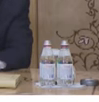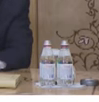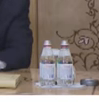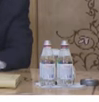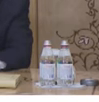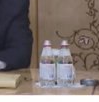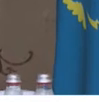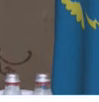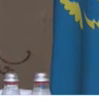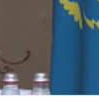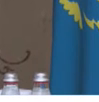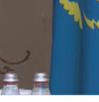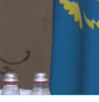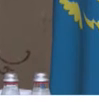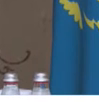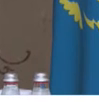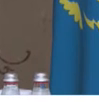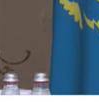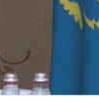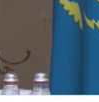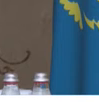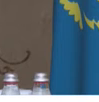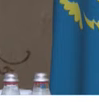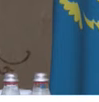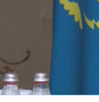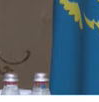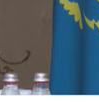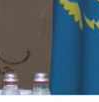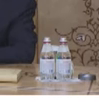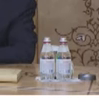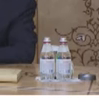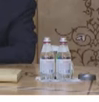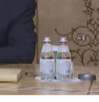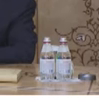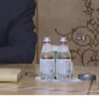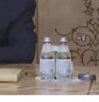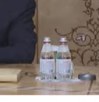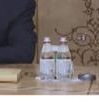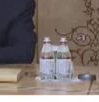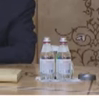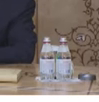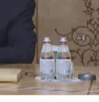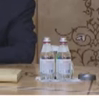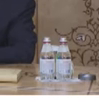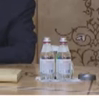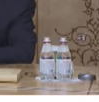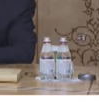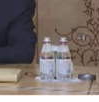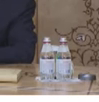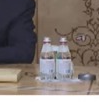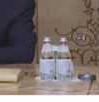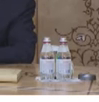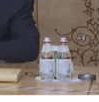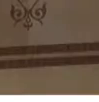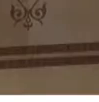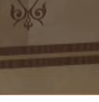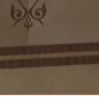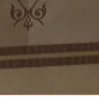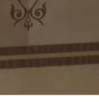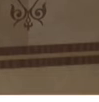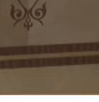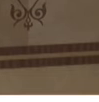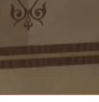негізгі бағыттары бойынша 125 іс-шара өткізу жоспарланған. 2019 жылы Елбасы қоры 95 жобаны